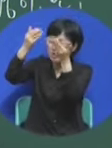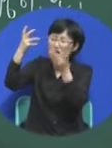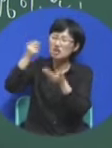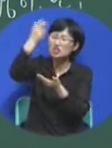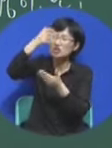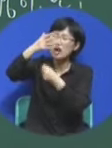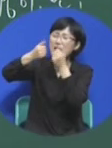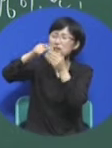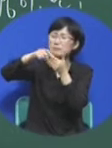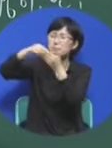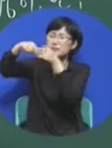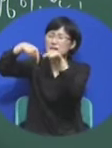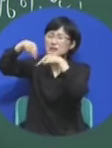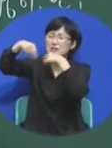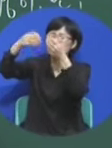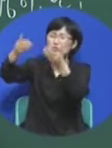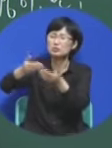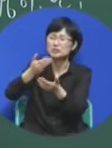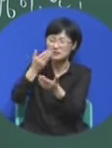역사하여 주옵소서.